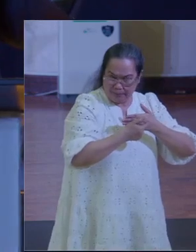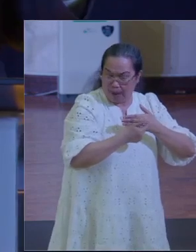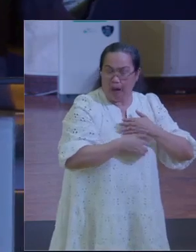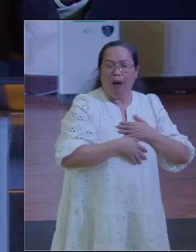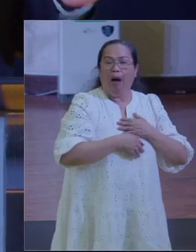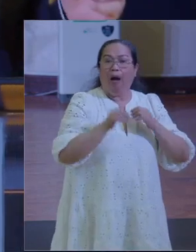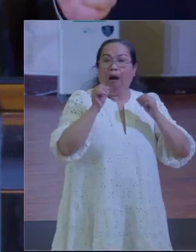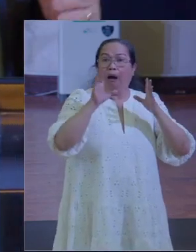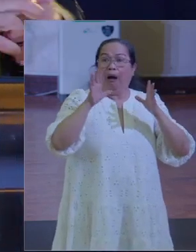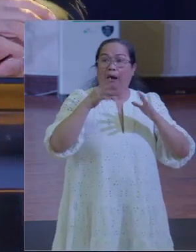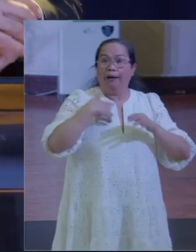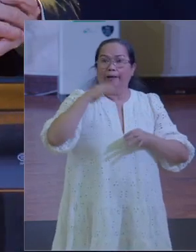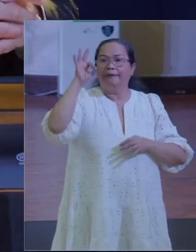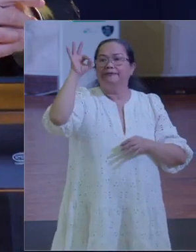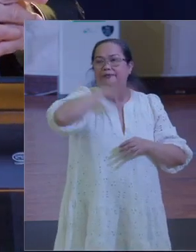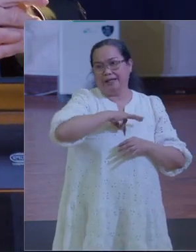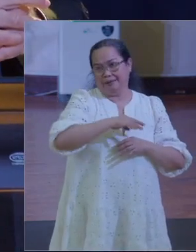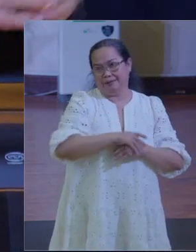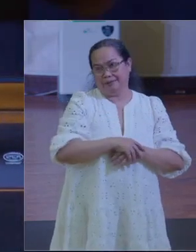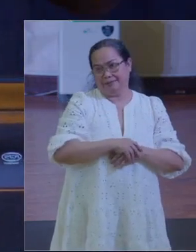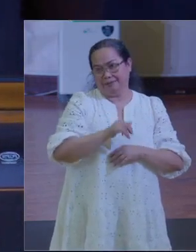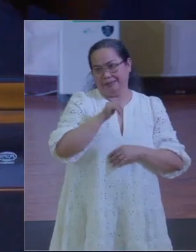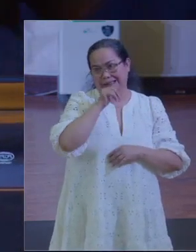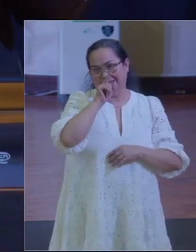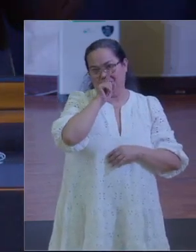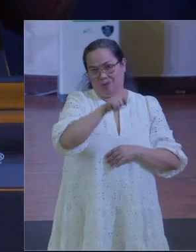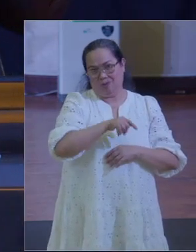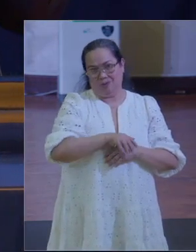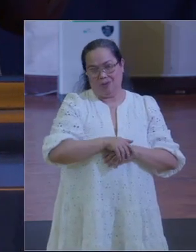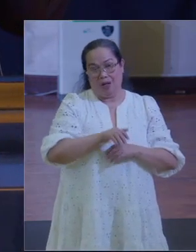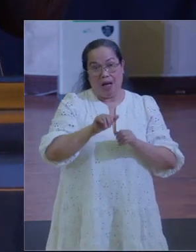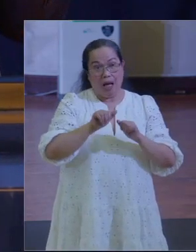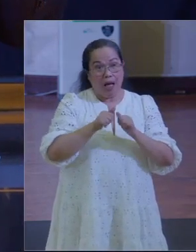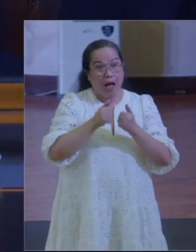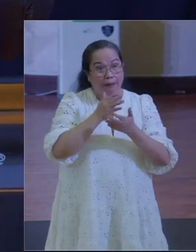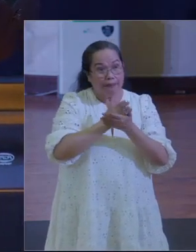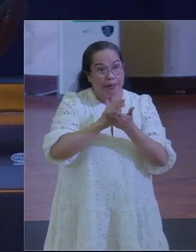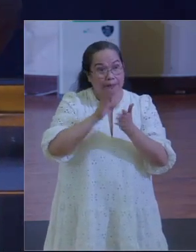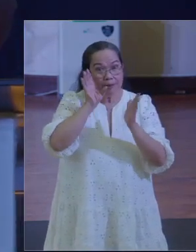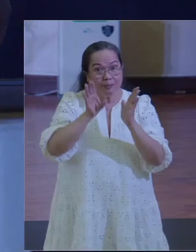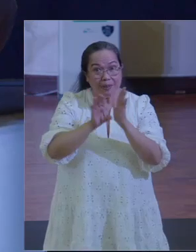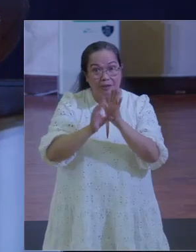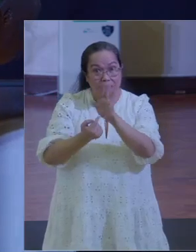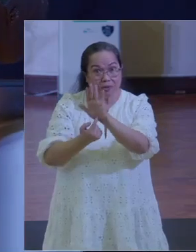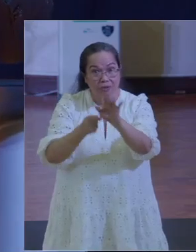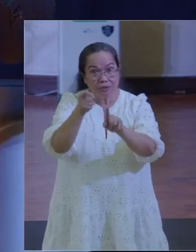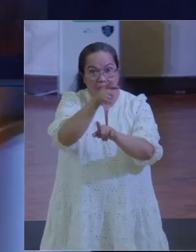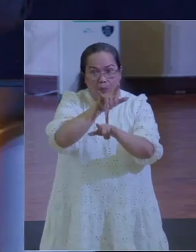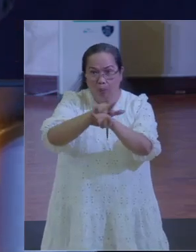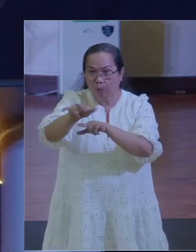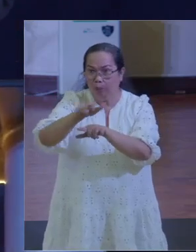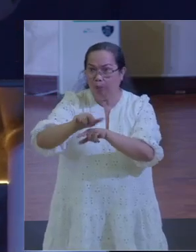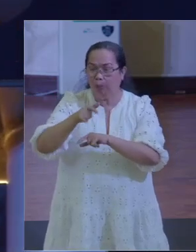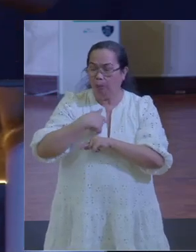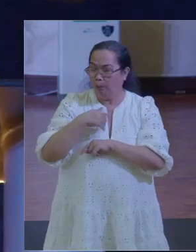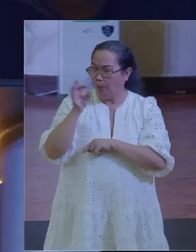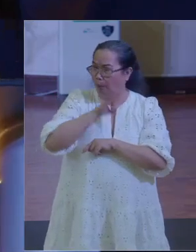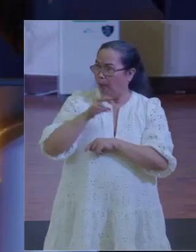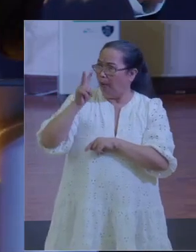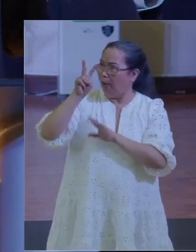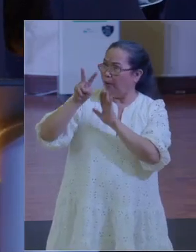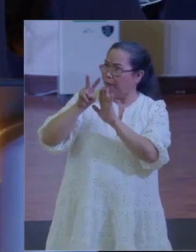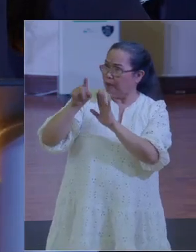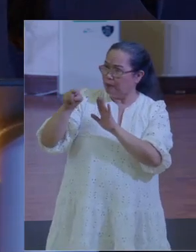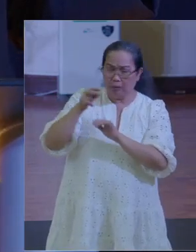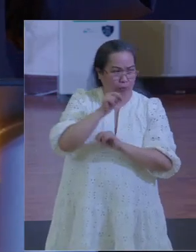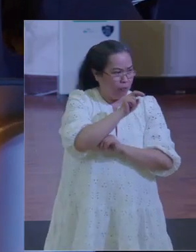Magugulat kayo, ay, hindi pala totoo. O minsan, tama yung picture, mali yung news. Tama yung video, mali rin